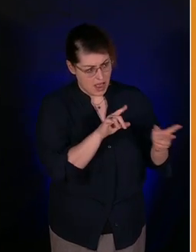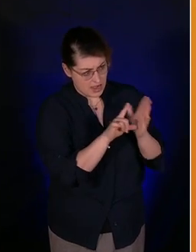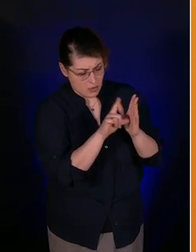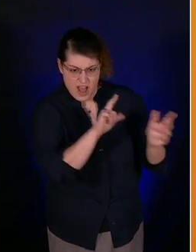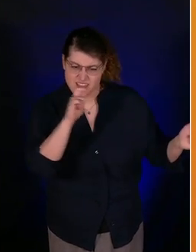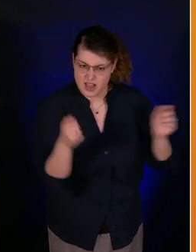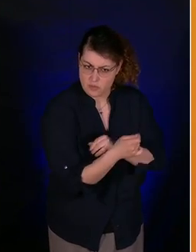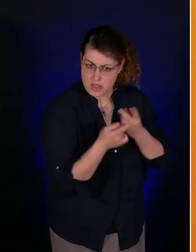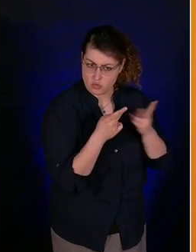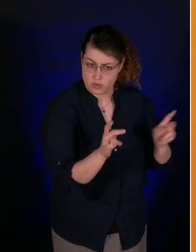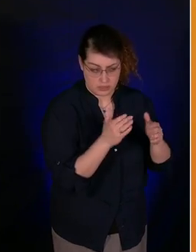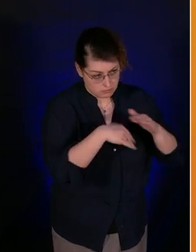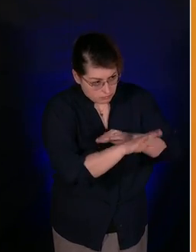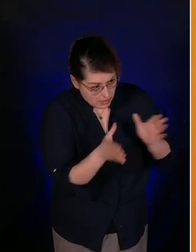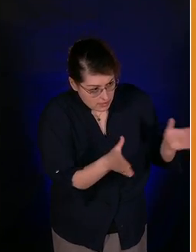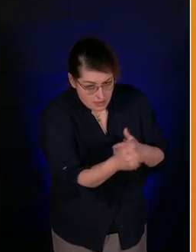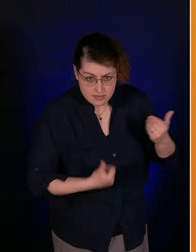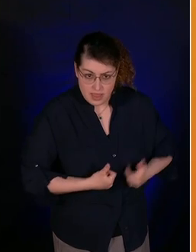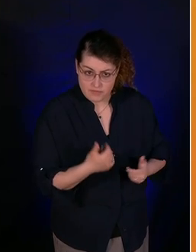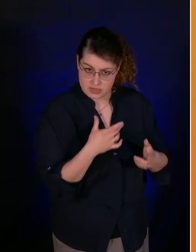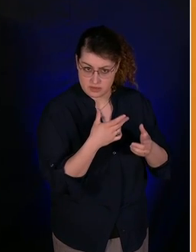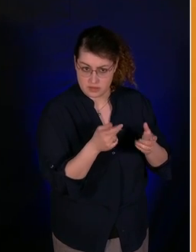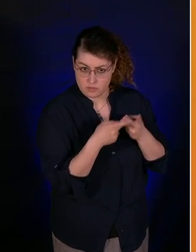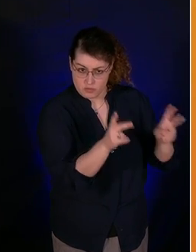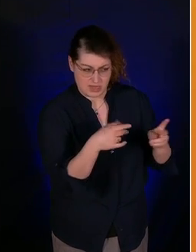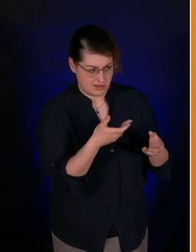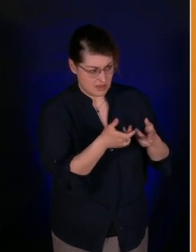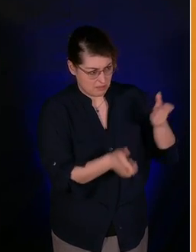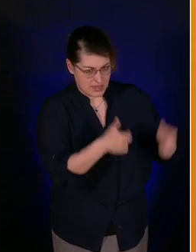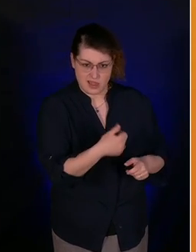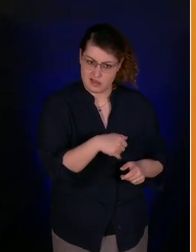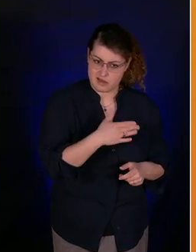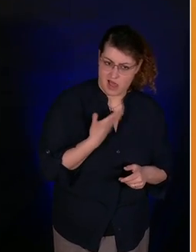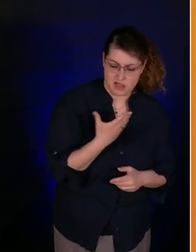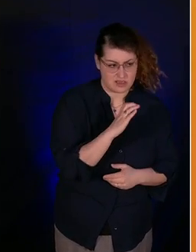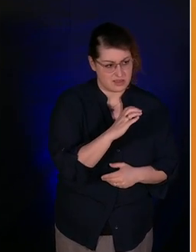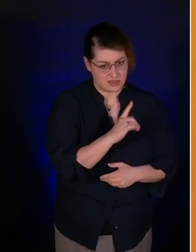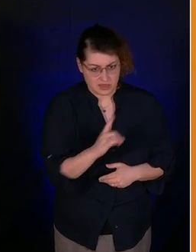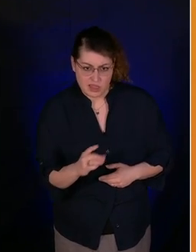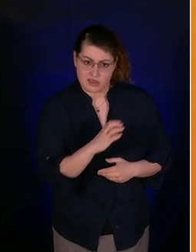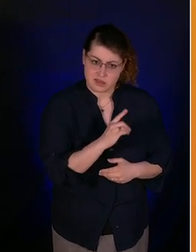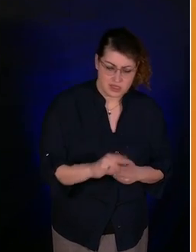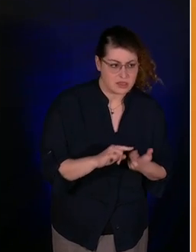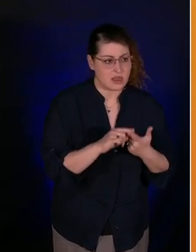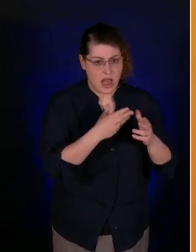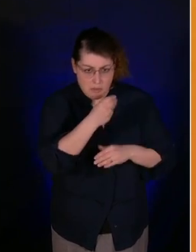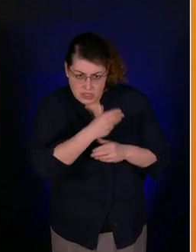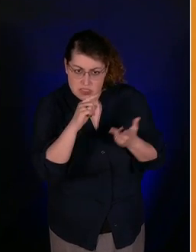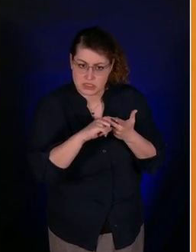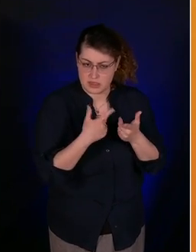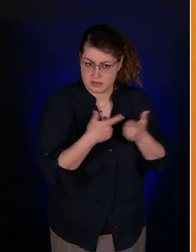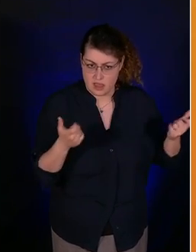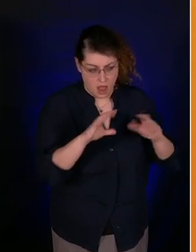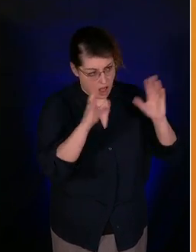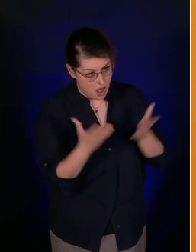a fait entrer la précarité dans les services publics par le biais des CDD, CDI, apprentis et services civiques, utilisés comme chair à canon